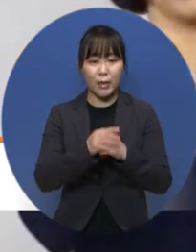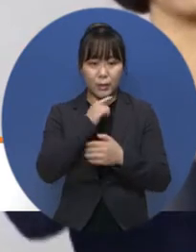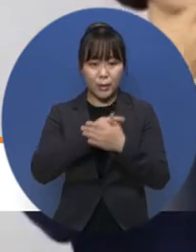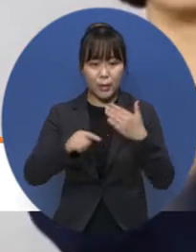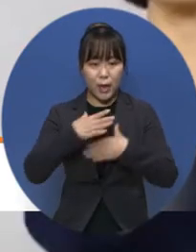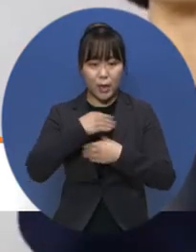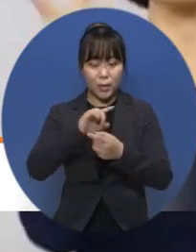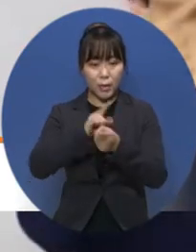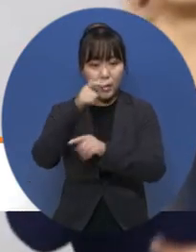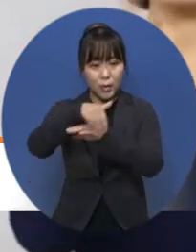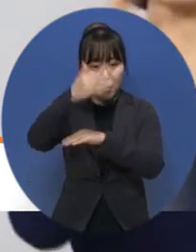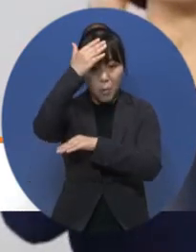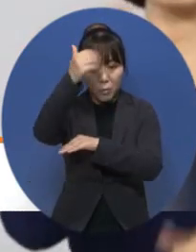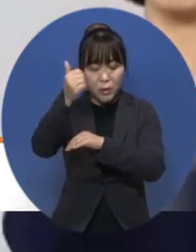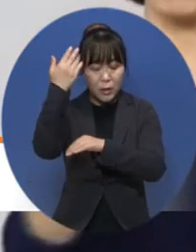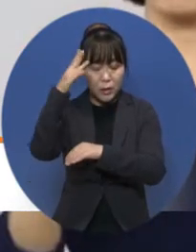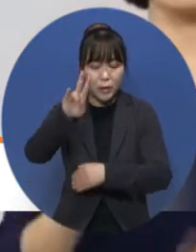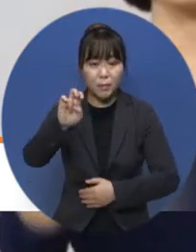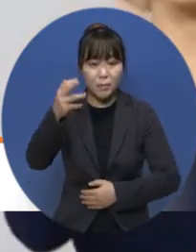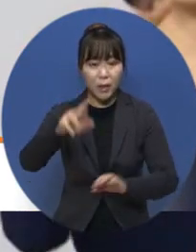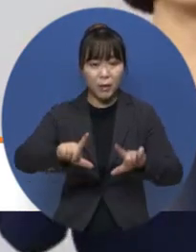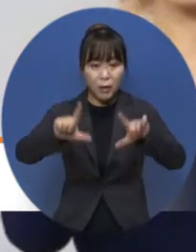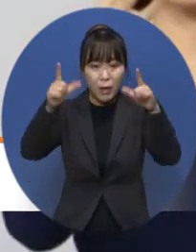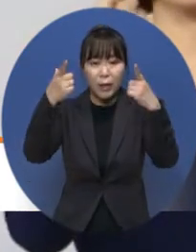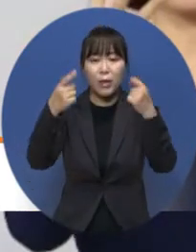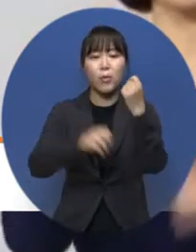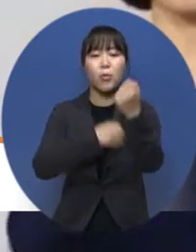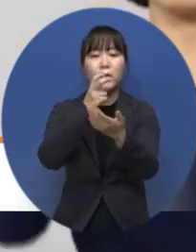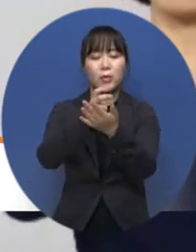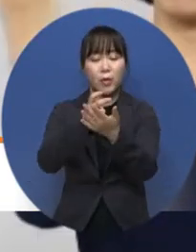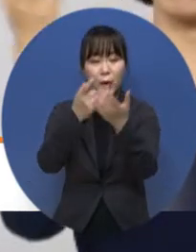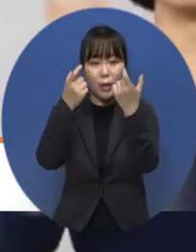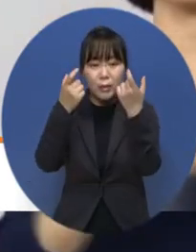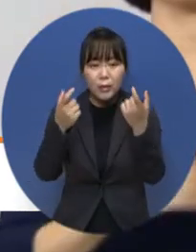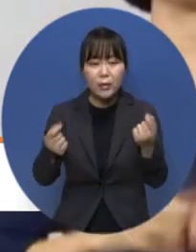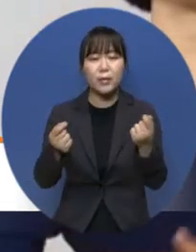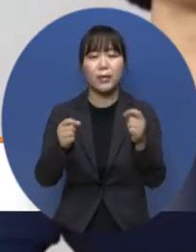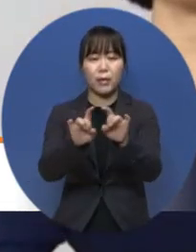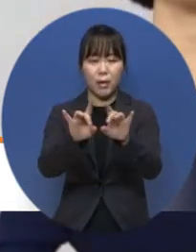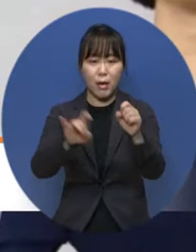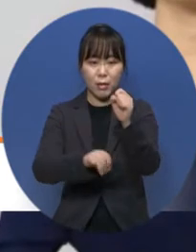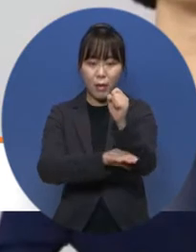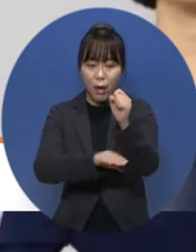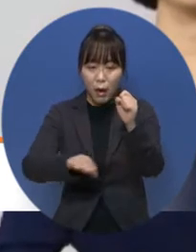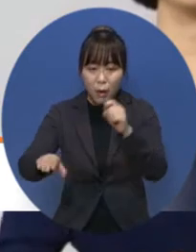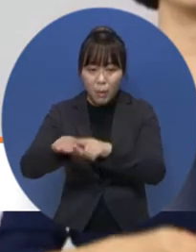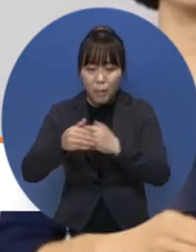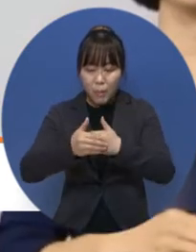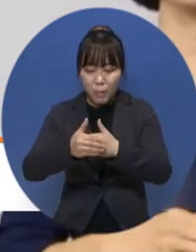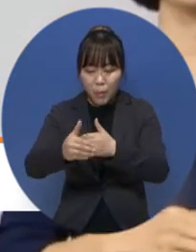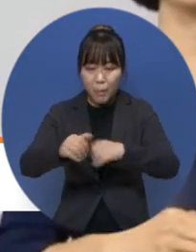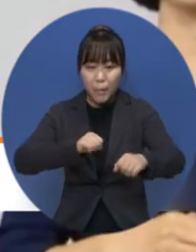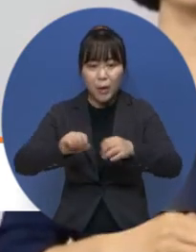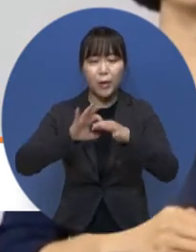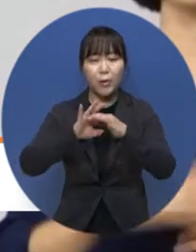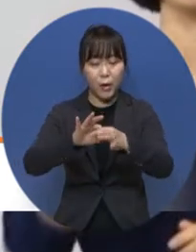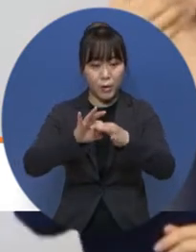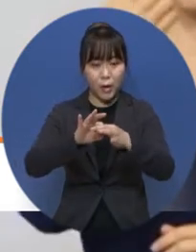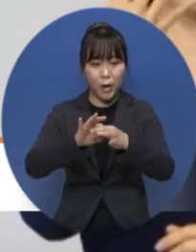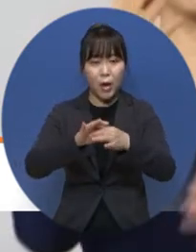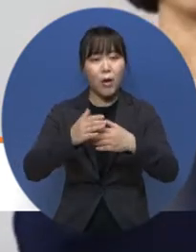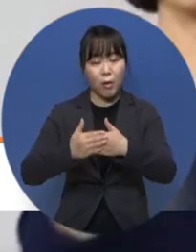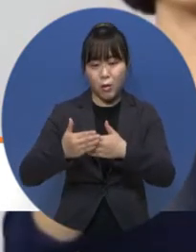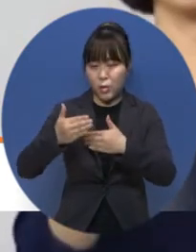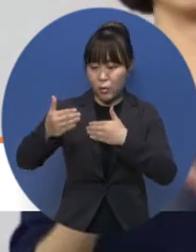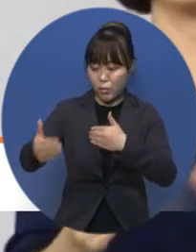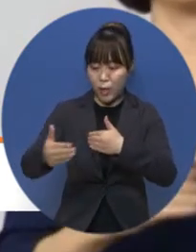중앙재난안전대책본부는 지난 28일 이 같은 원칙과 함께 각 단계의 전환 기준과 단계별 조치 사항 등을 명시한